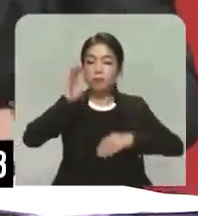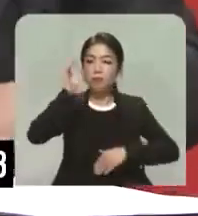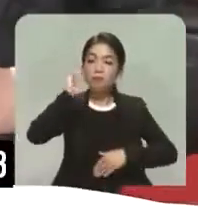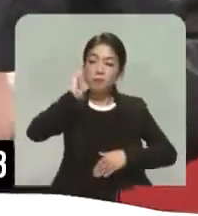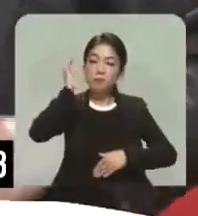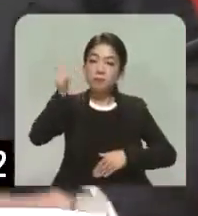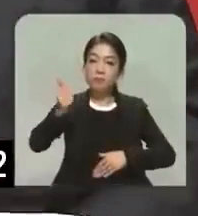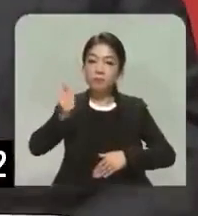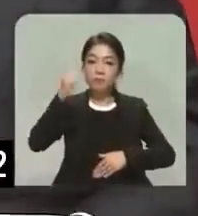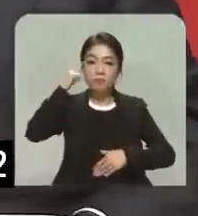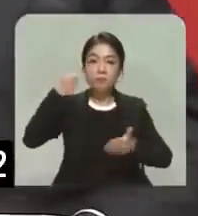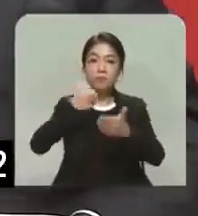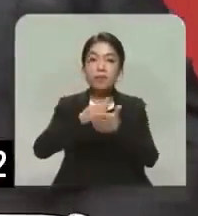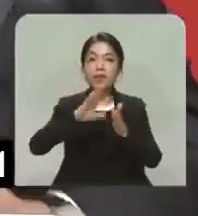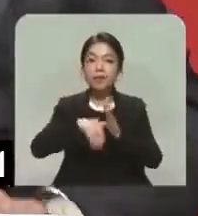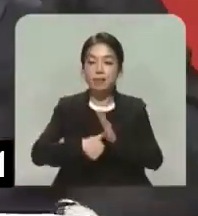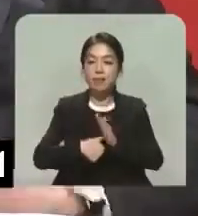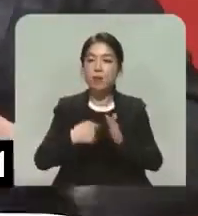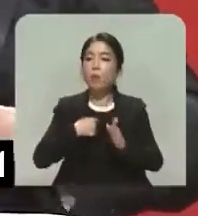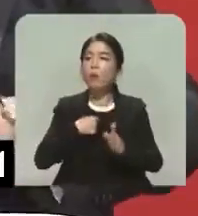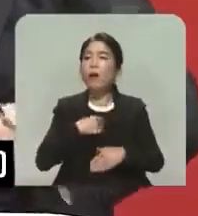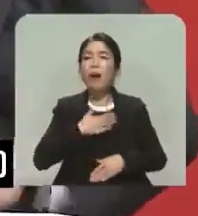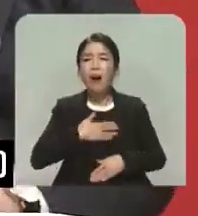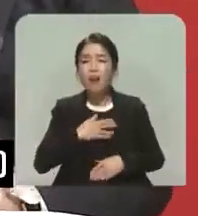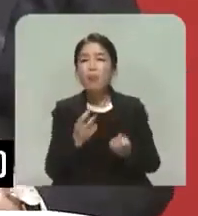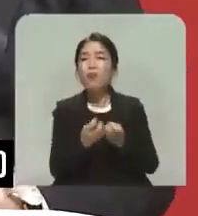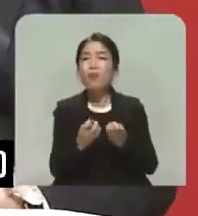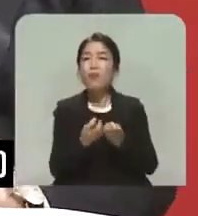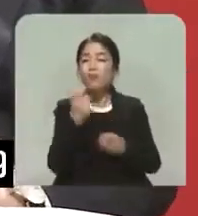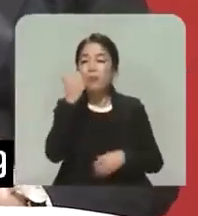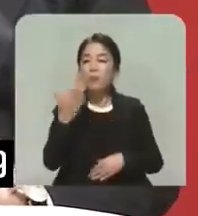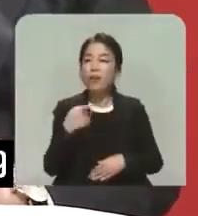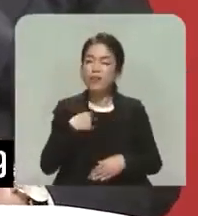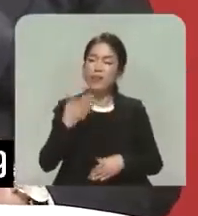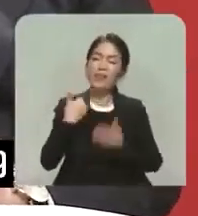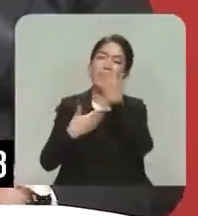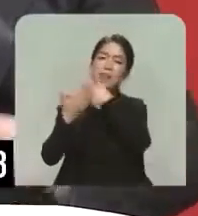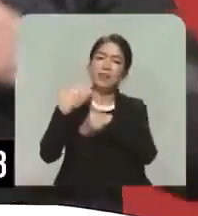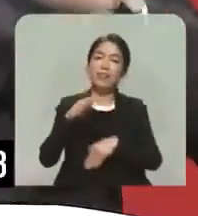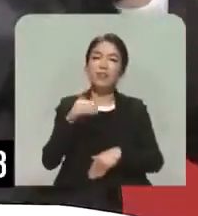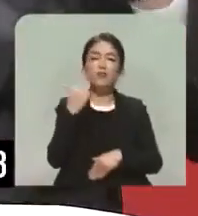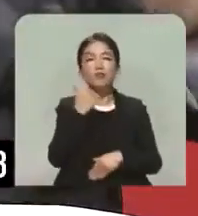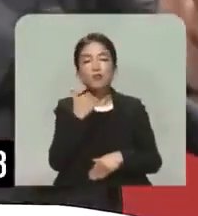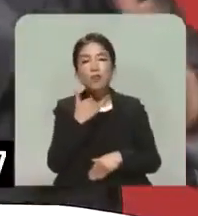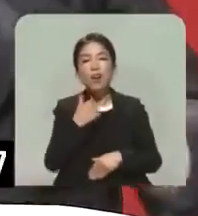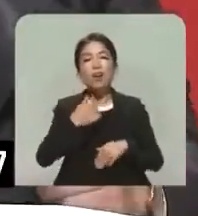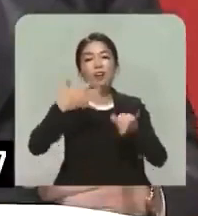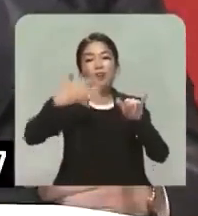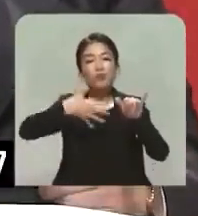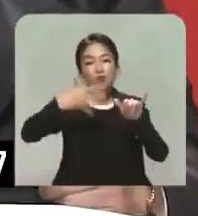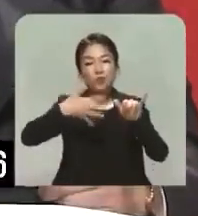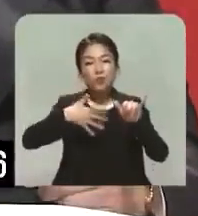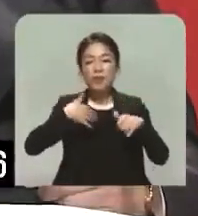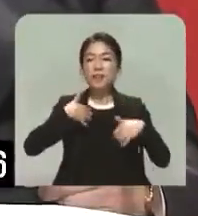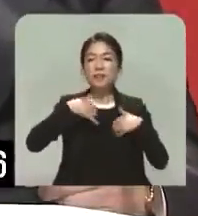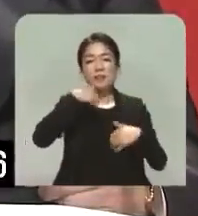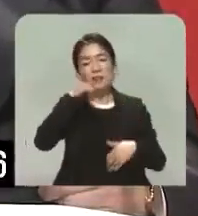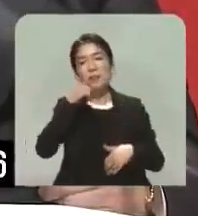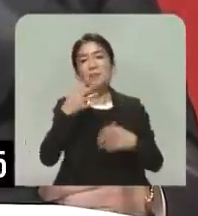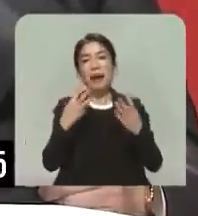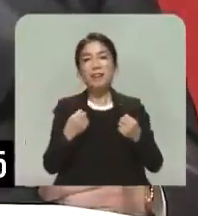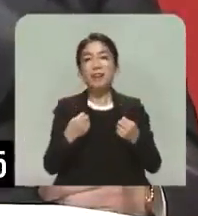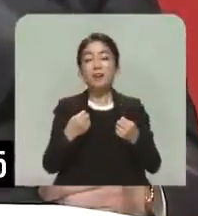사람을 어떻게 알게 됐냐고 묻는 겁니다. 아니 그거는 뭐 제가 과거에 예. 어떤 분이 이 유튜브가 예. 재밌는 것들이